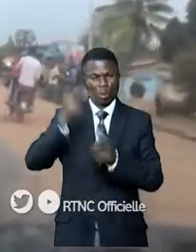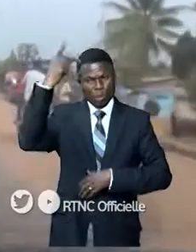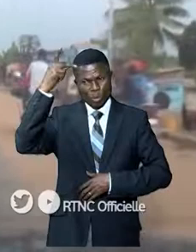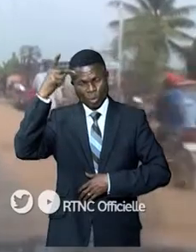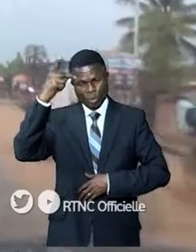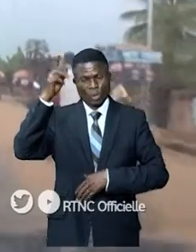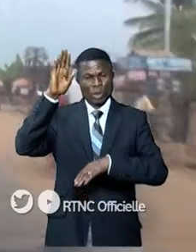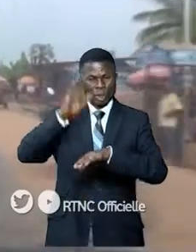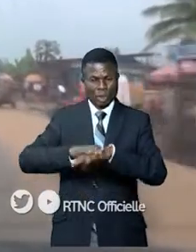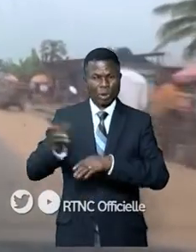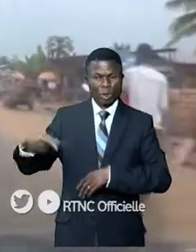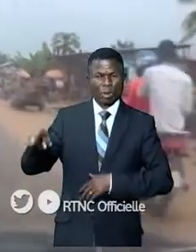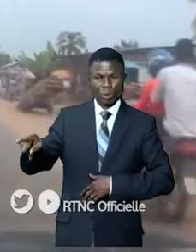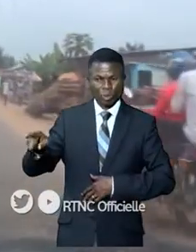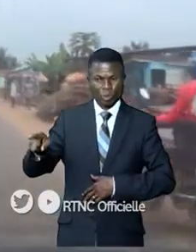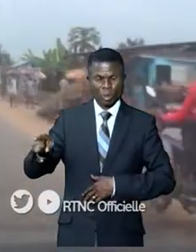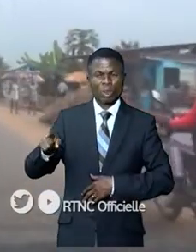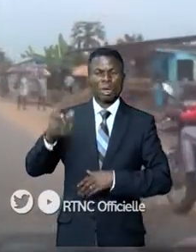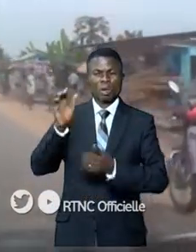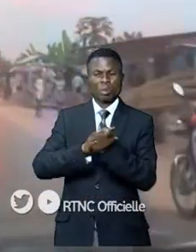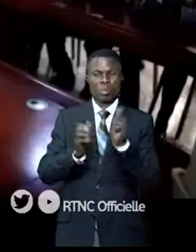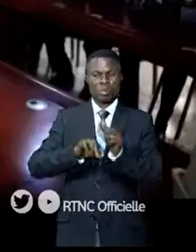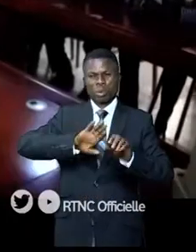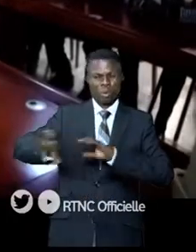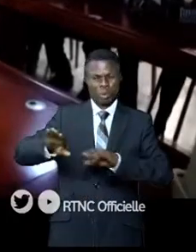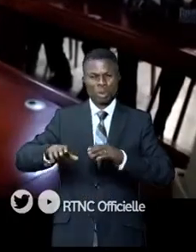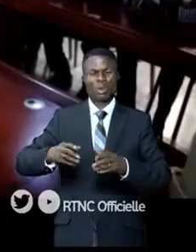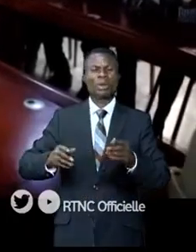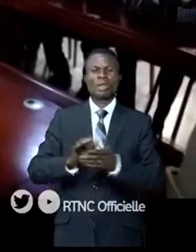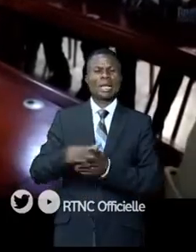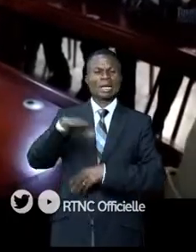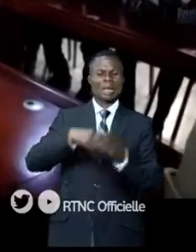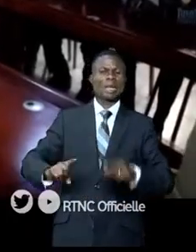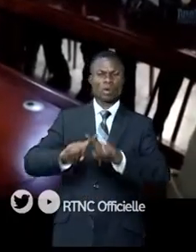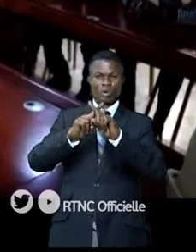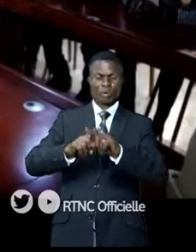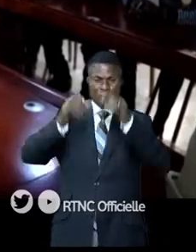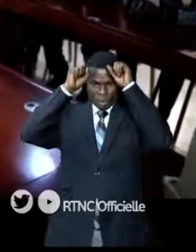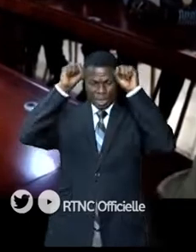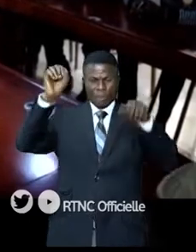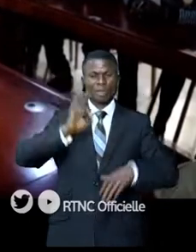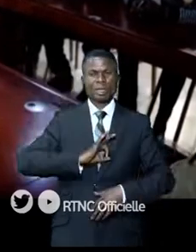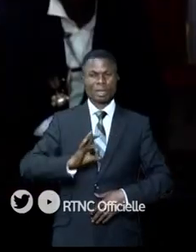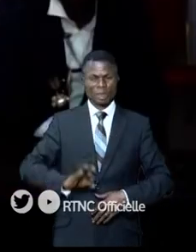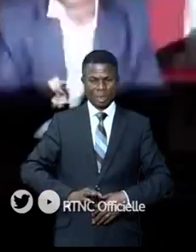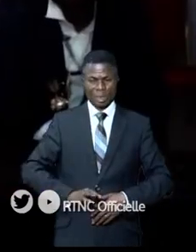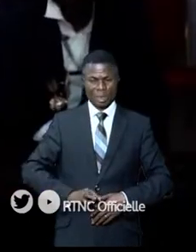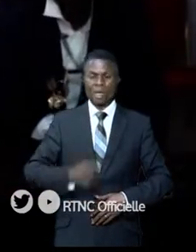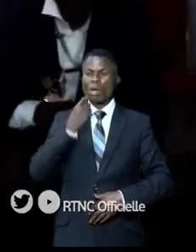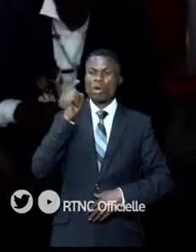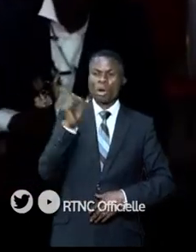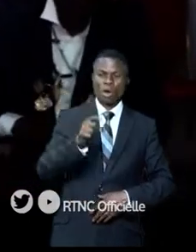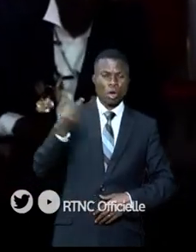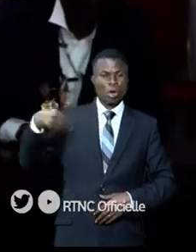qui secoue cette province, caractérisée par des dissensions internes, le chef de l'État, Félix-Antoine Tshisekedi, avait instruit le gouverneur